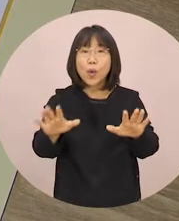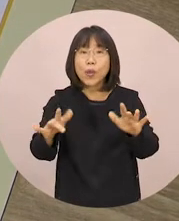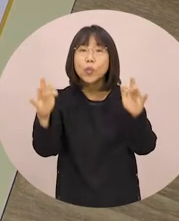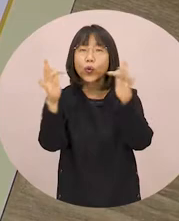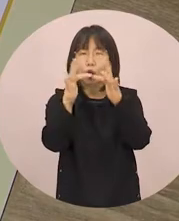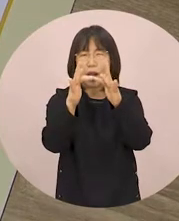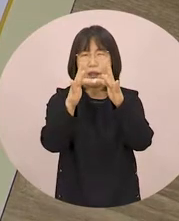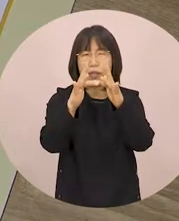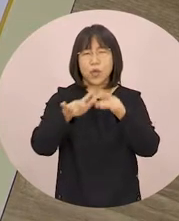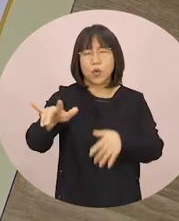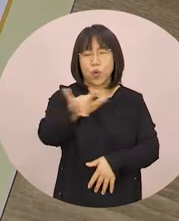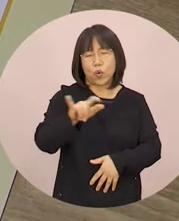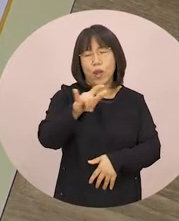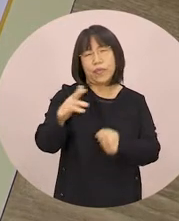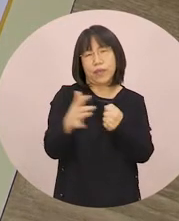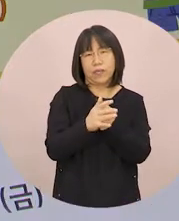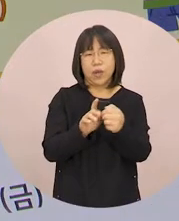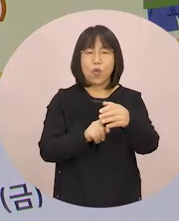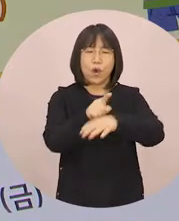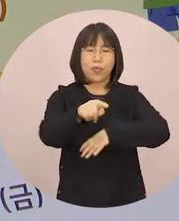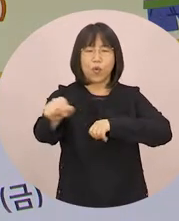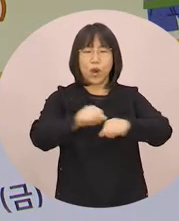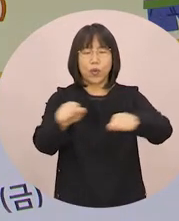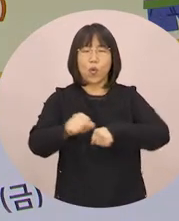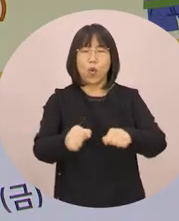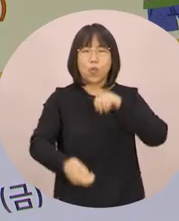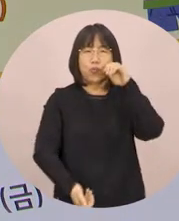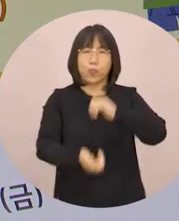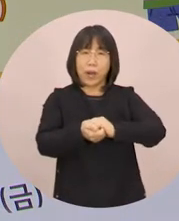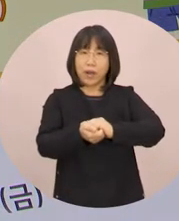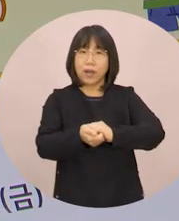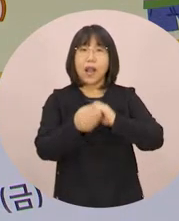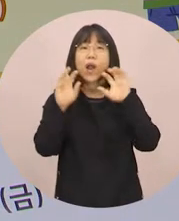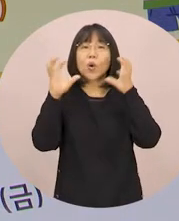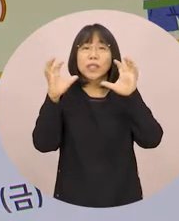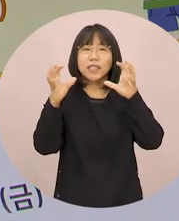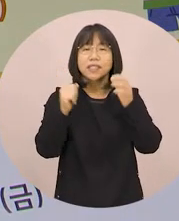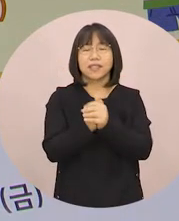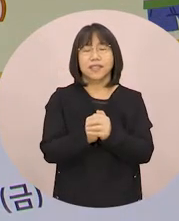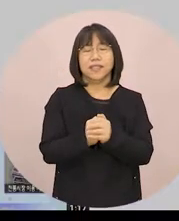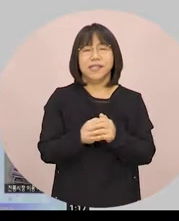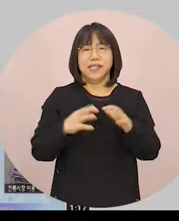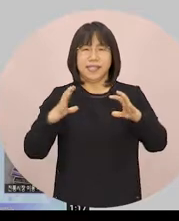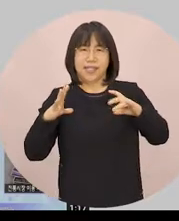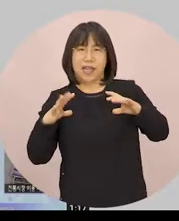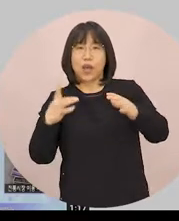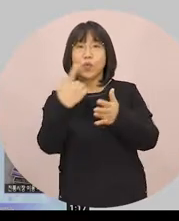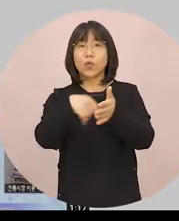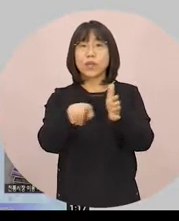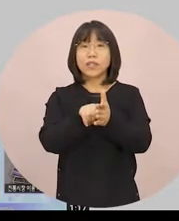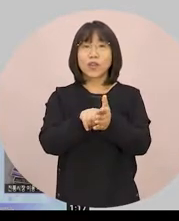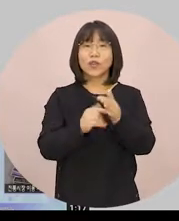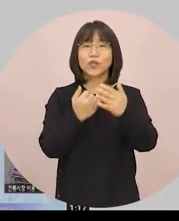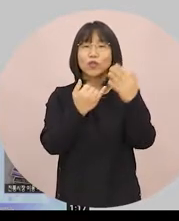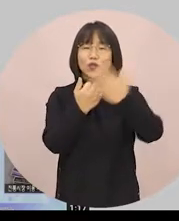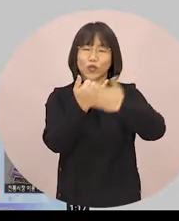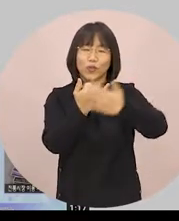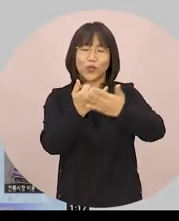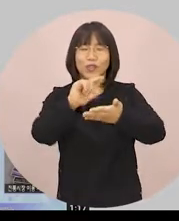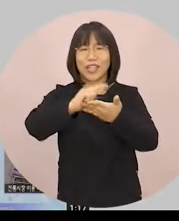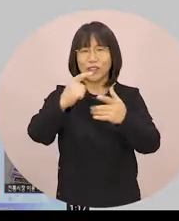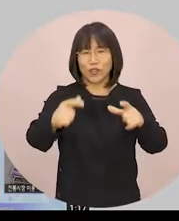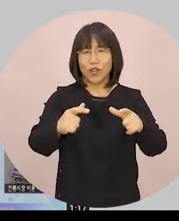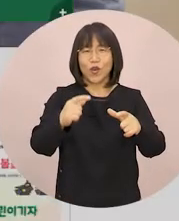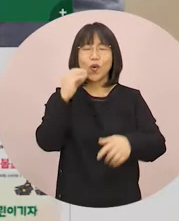올해 대회는 코로나19로 외부 활동이 제약된 어린이들이 안심하고 마음껏 재능을 펼칠 수 있도록 유튜브와